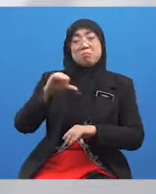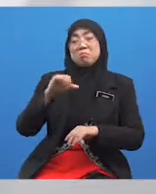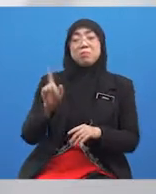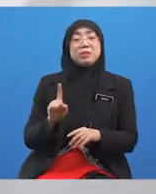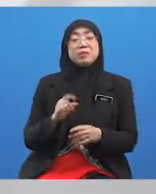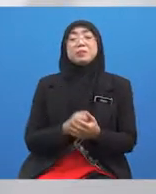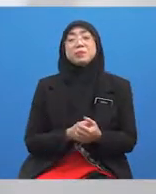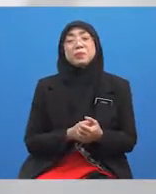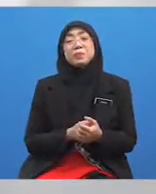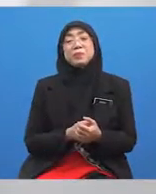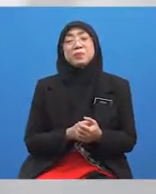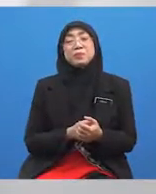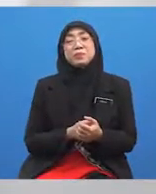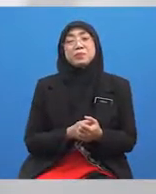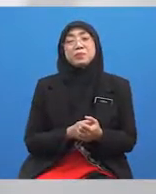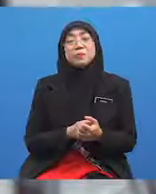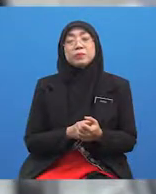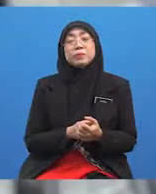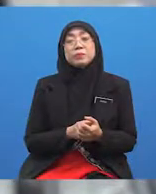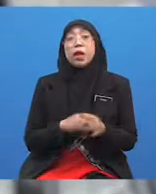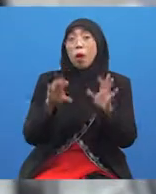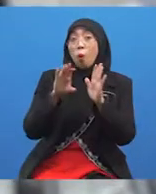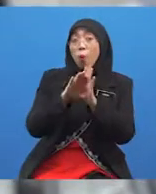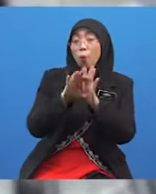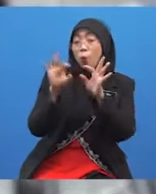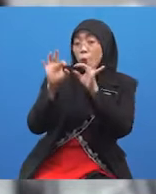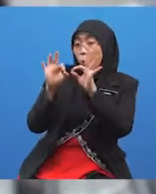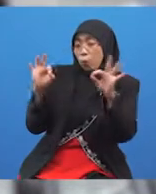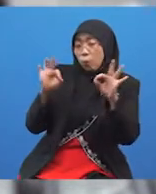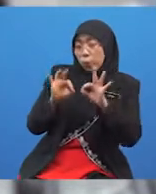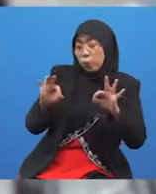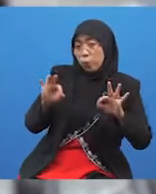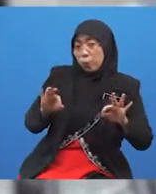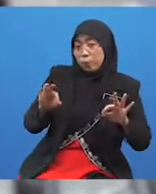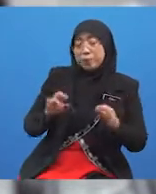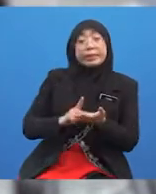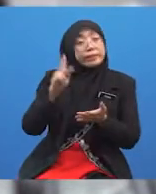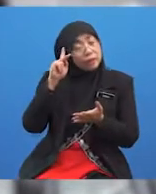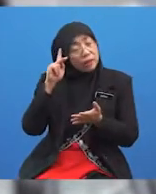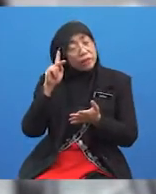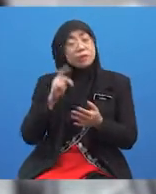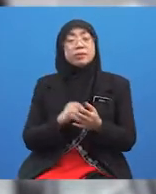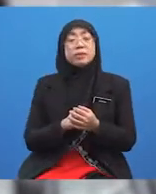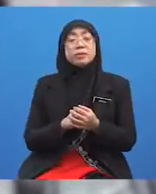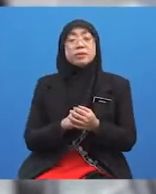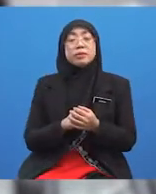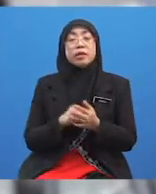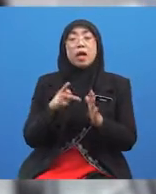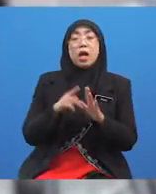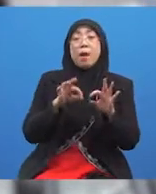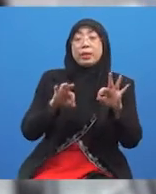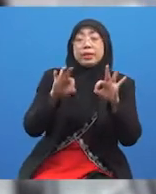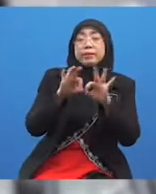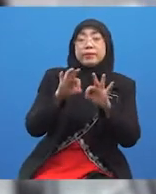puas hati. Contoh ayat, mengenal pasti keperluan. Pengguna menyedari keperluan